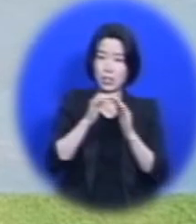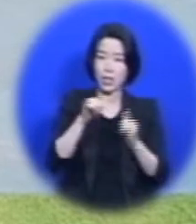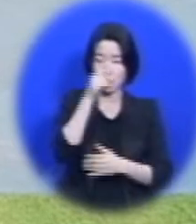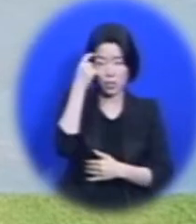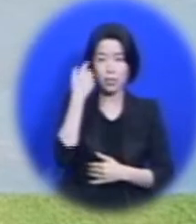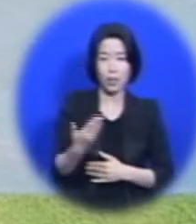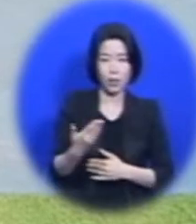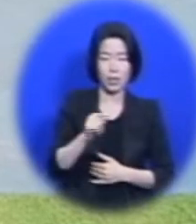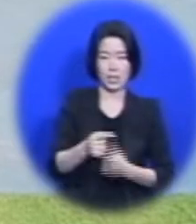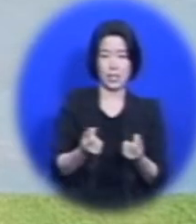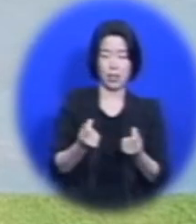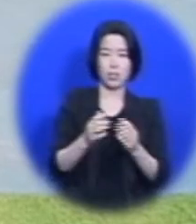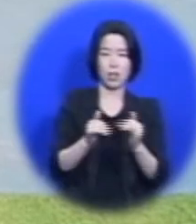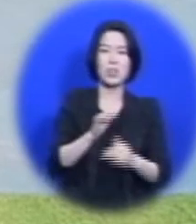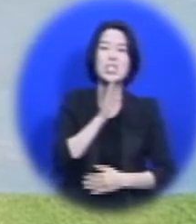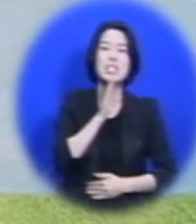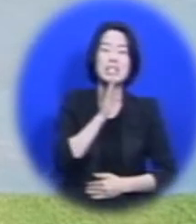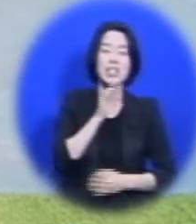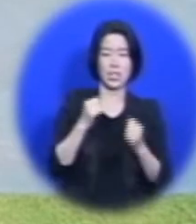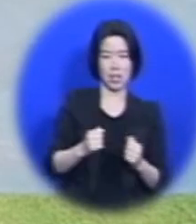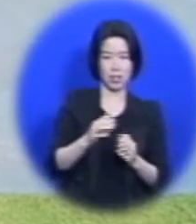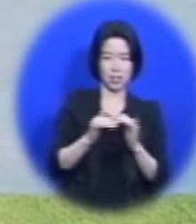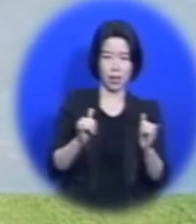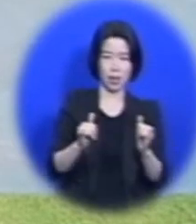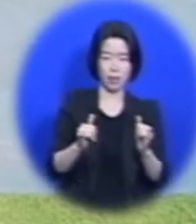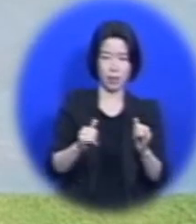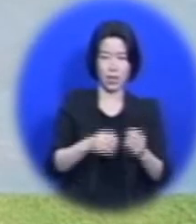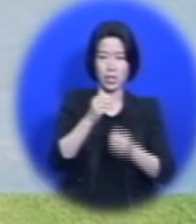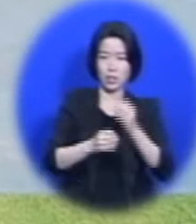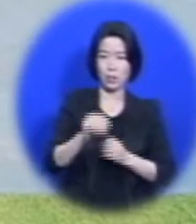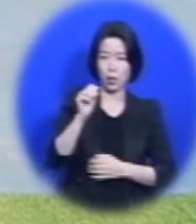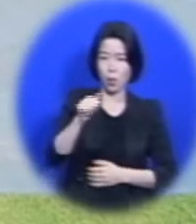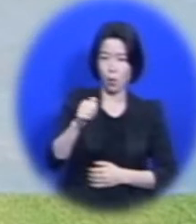그러나 이 사람은 실제 한 사람입니다. 시편 52편은